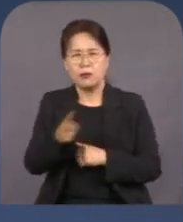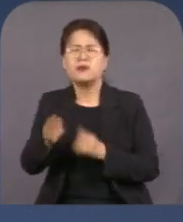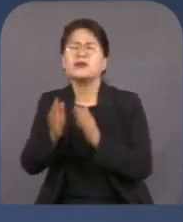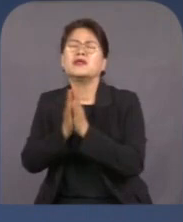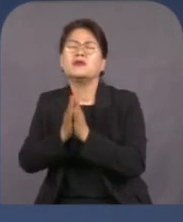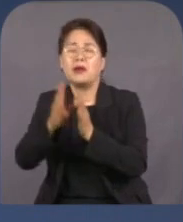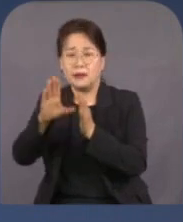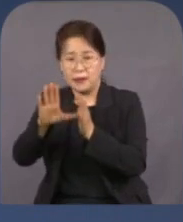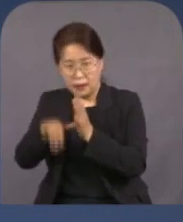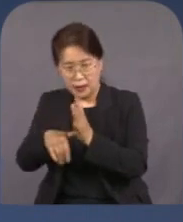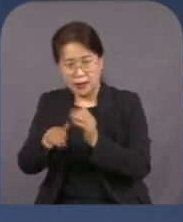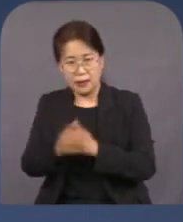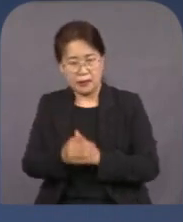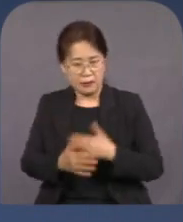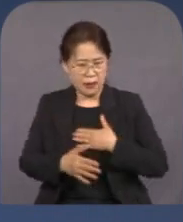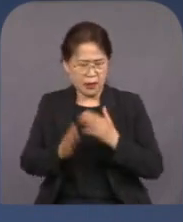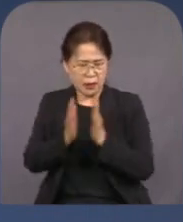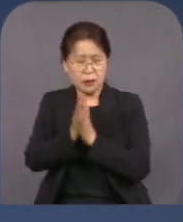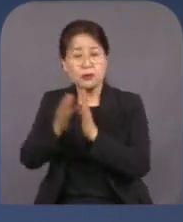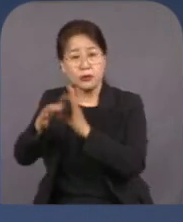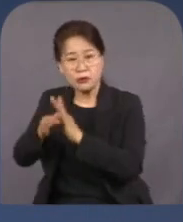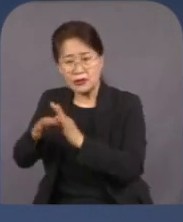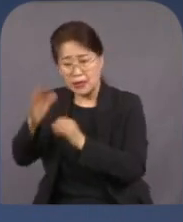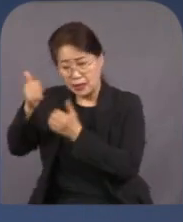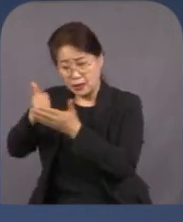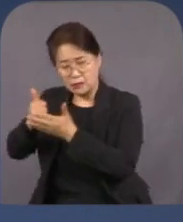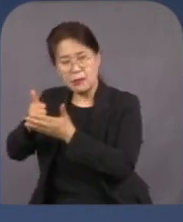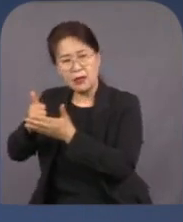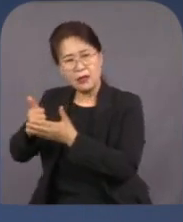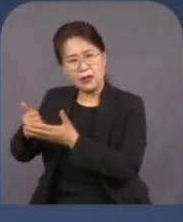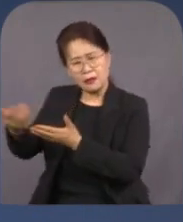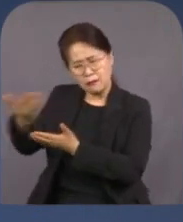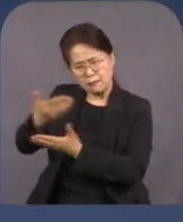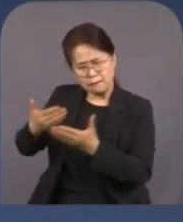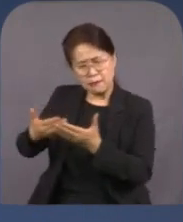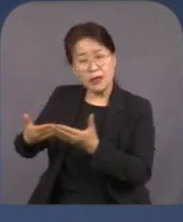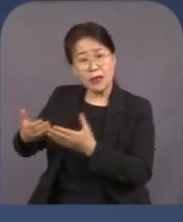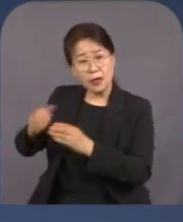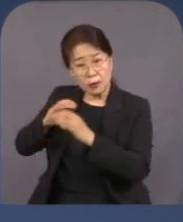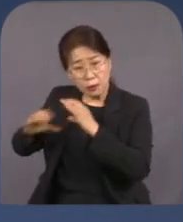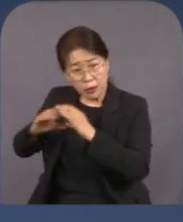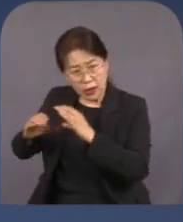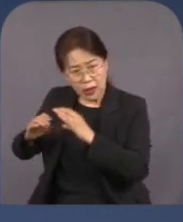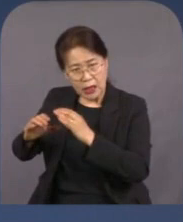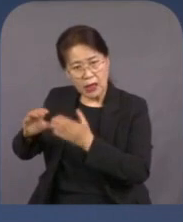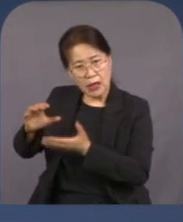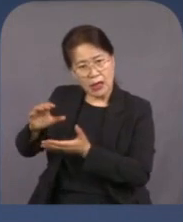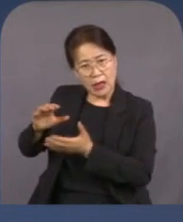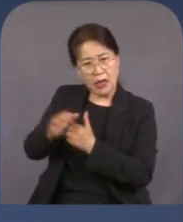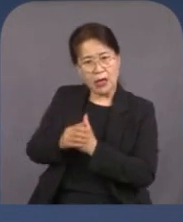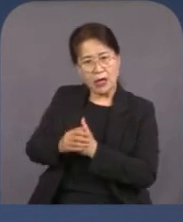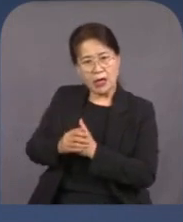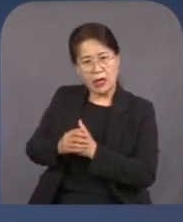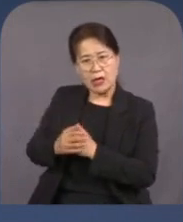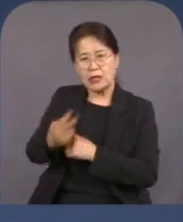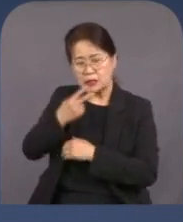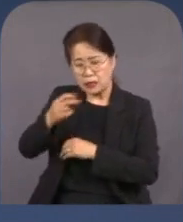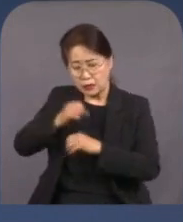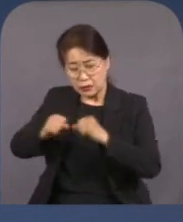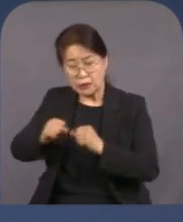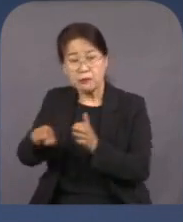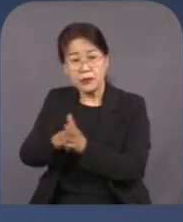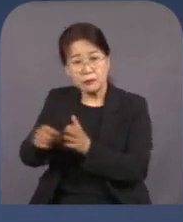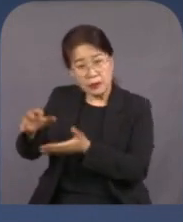기도할 때입니다 내가 기도를 통해서 하나님과의 친밀함을 갖게 될 때에 사라 역사하는 믿음을 갖게 되고